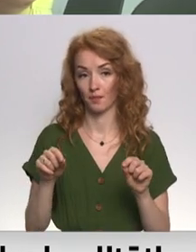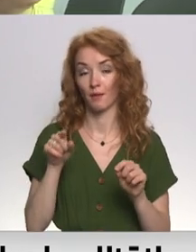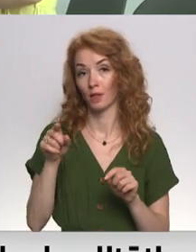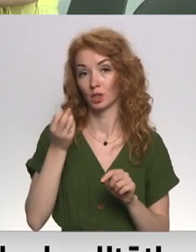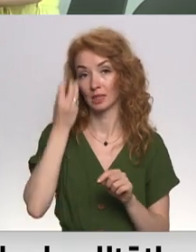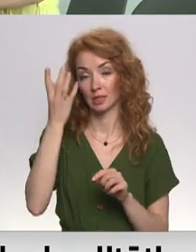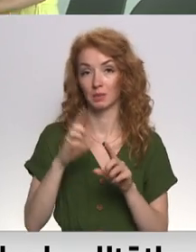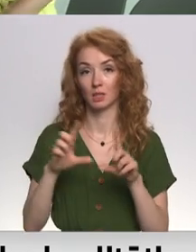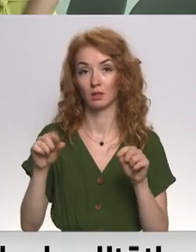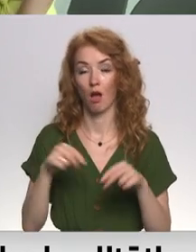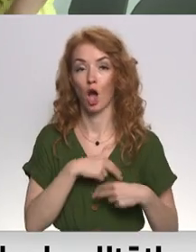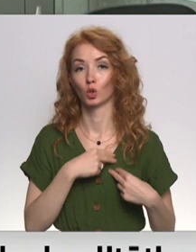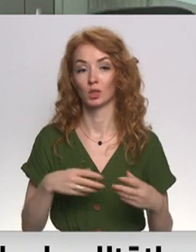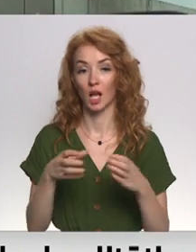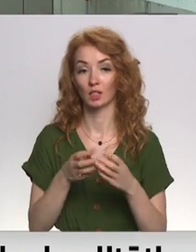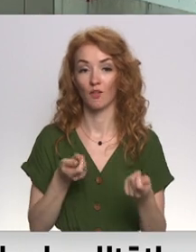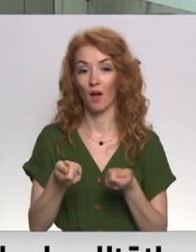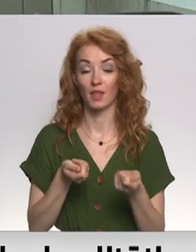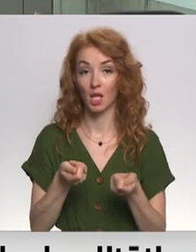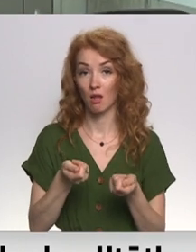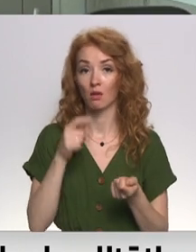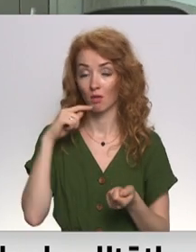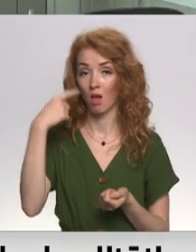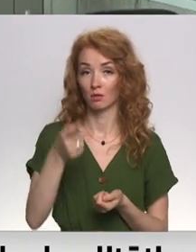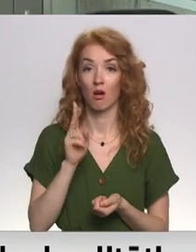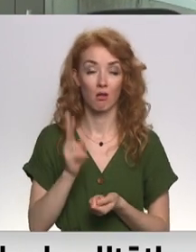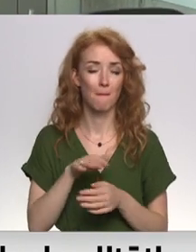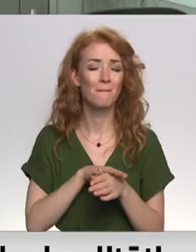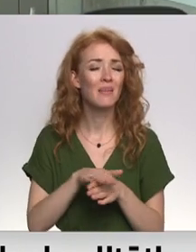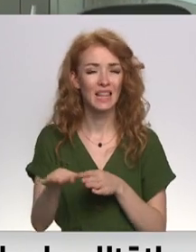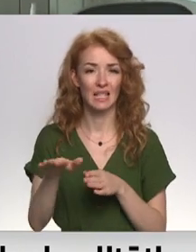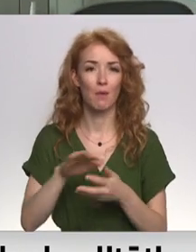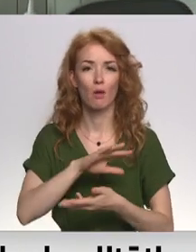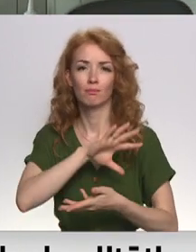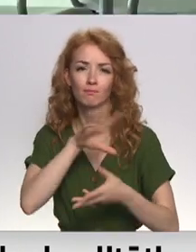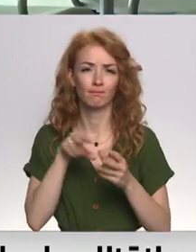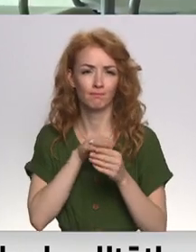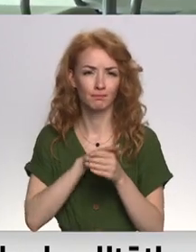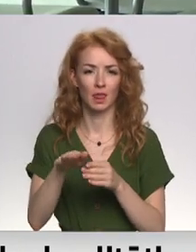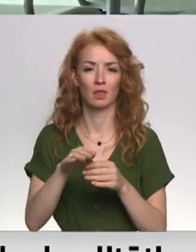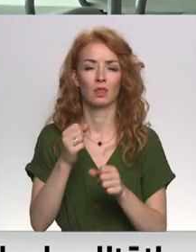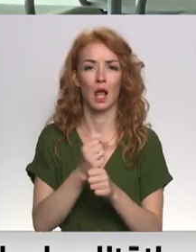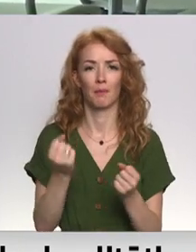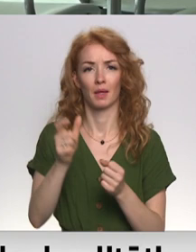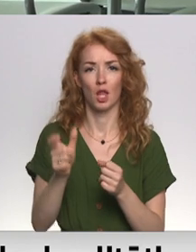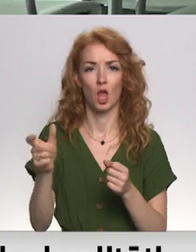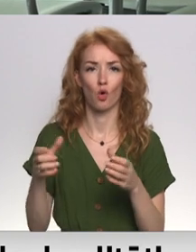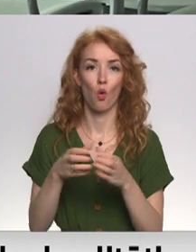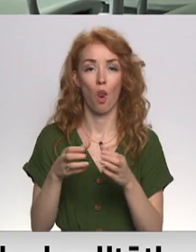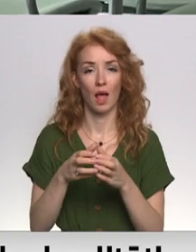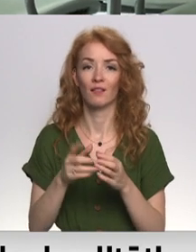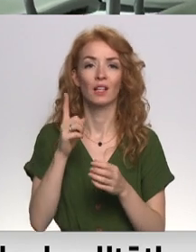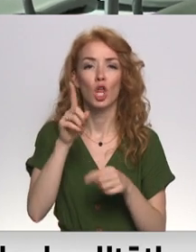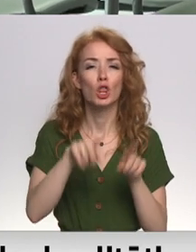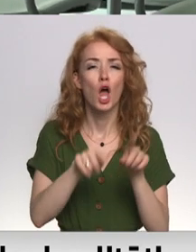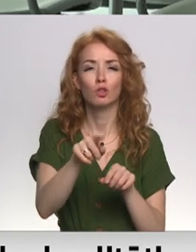izglītības iestāžu asociācijas vadītājs, RTV norāda, ka pilnībā nokomplektēts pedagogu kolektīvs pašlaik ir mazākumā Latvijas